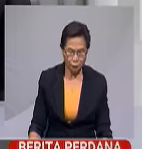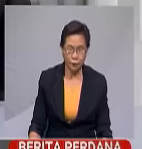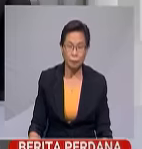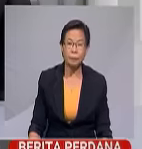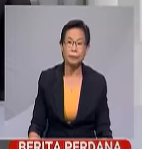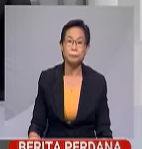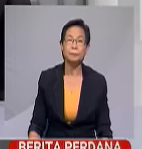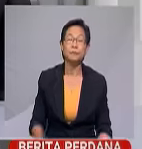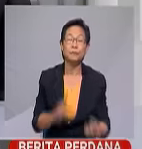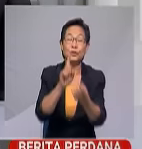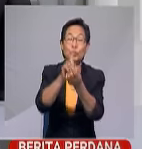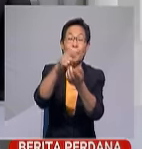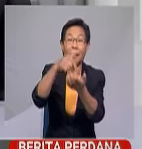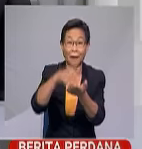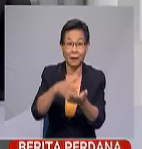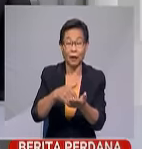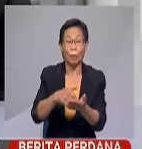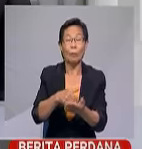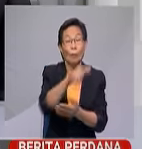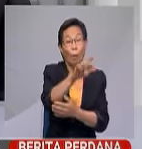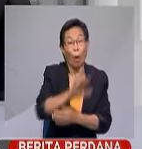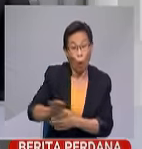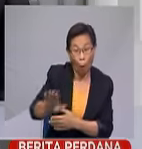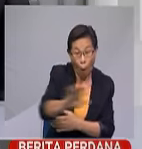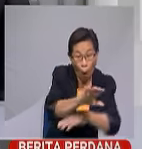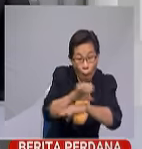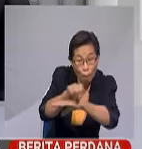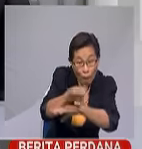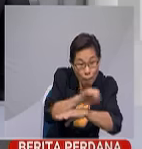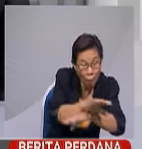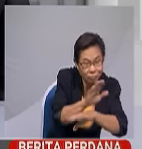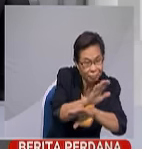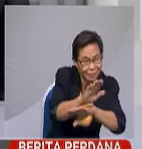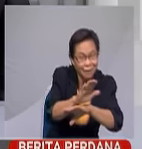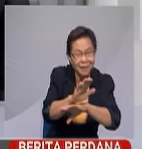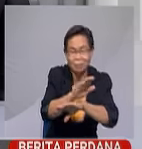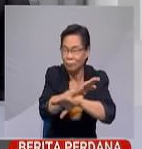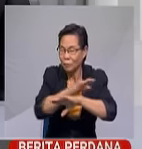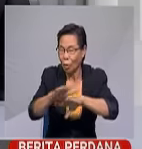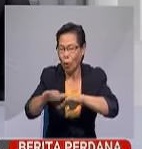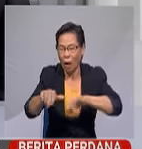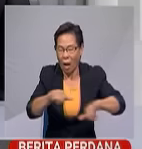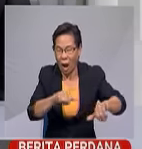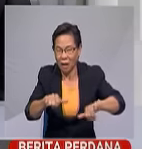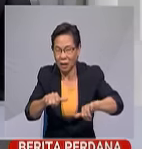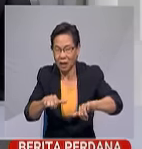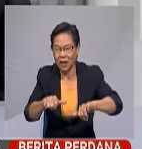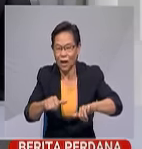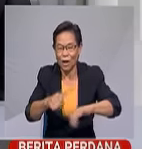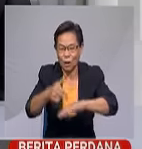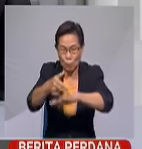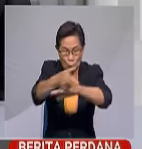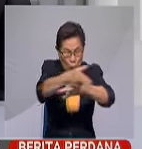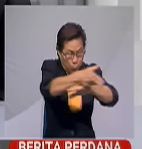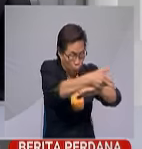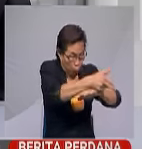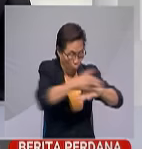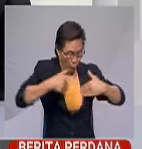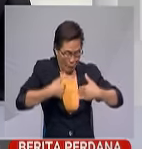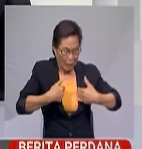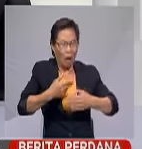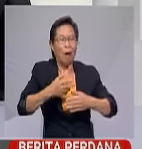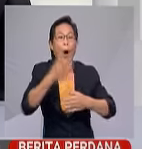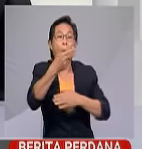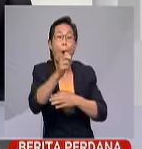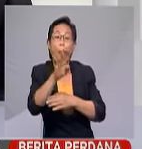Bersua kembali. Orang ramai dinasihatkan agar tidak lagi menjadikan aktiviti berburu sebagai hobi. Ketua Polis Negara Tan Sri